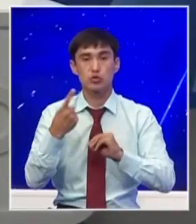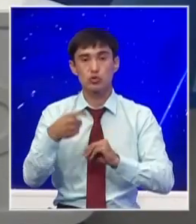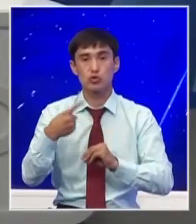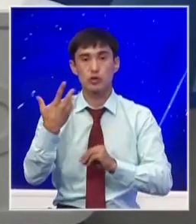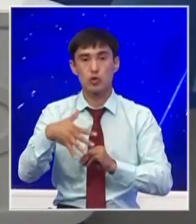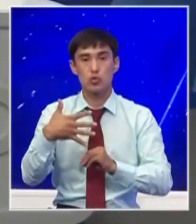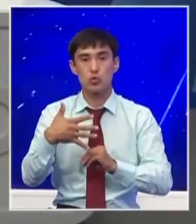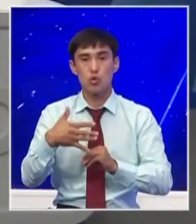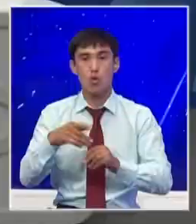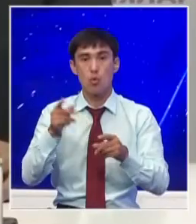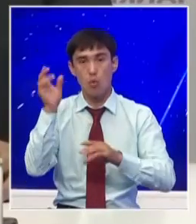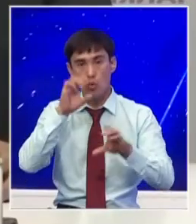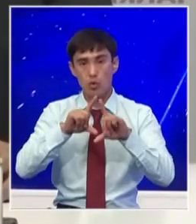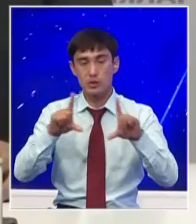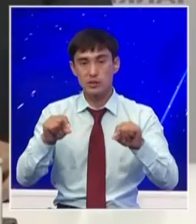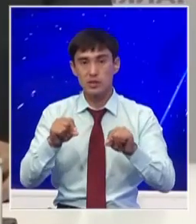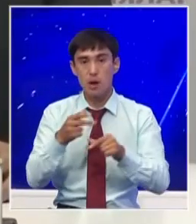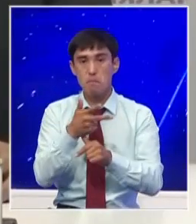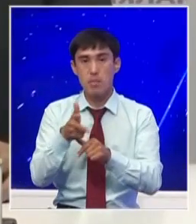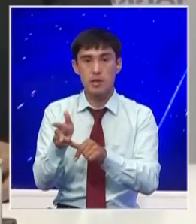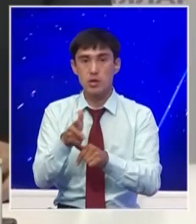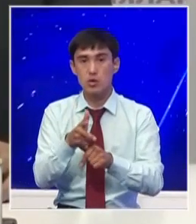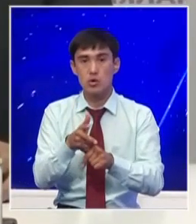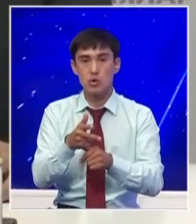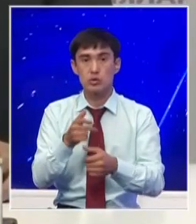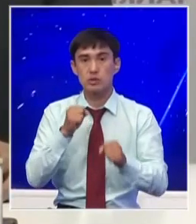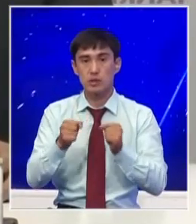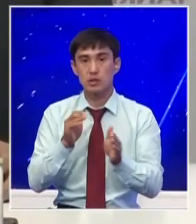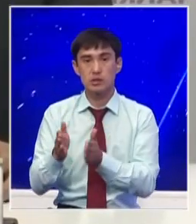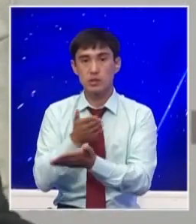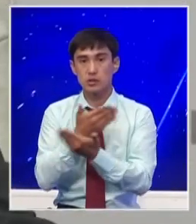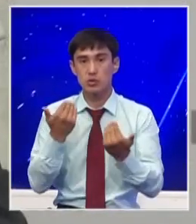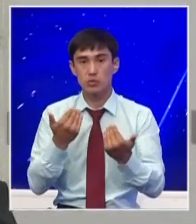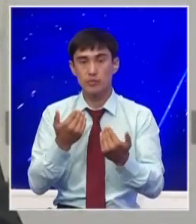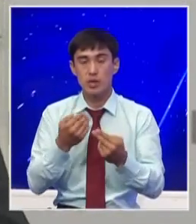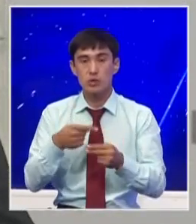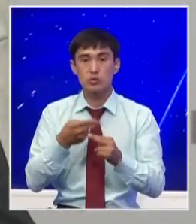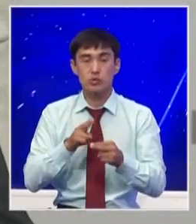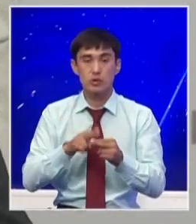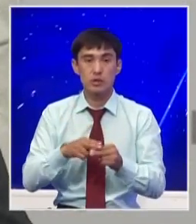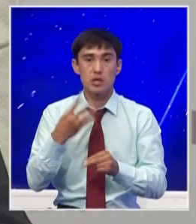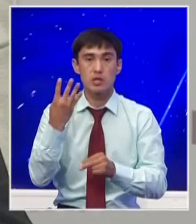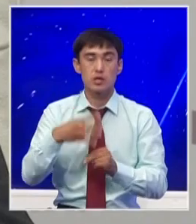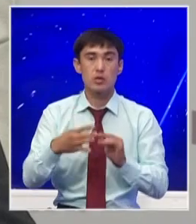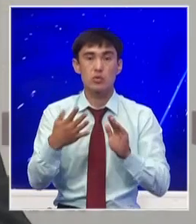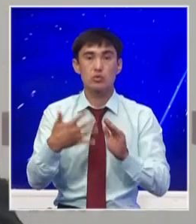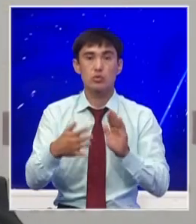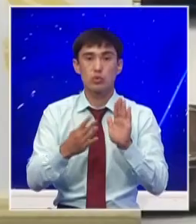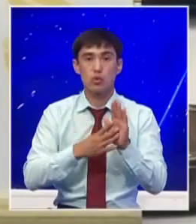Нәтижесінде 150-ге жуық оқу ордасында бейне бақылау жүйесі стандартқа сәйкес келмейтіні анықталған.